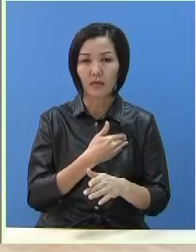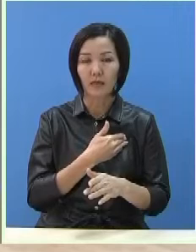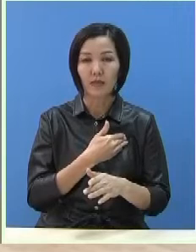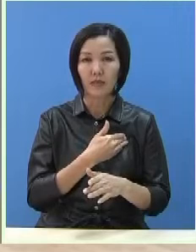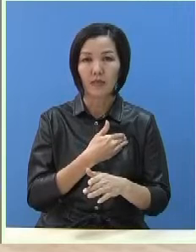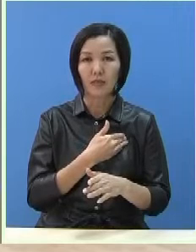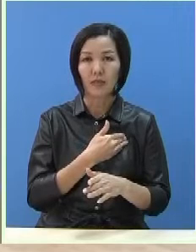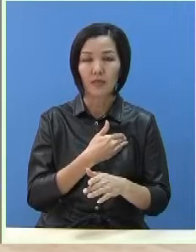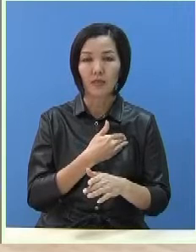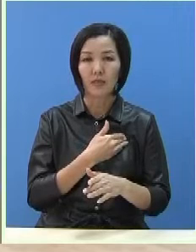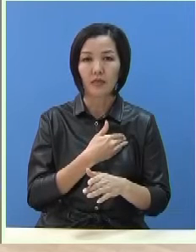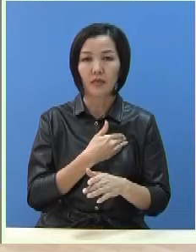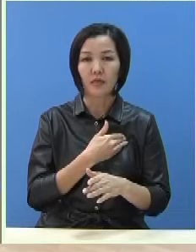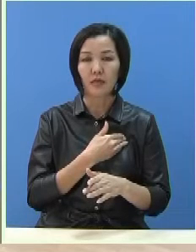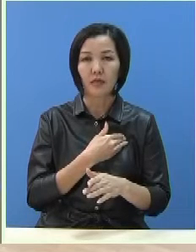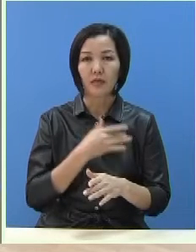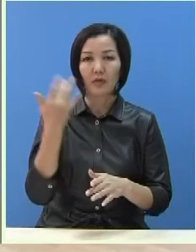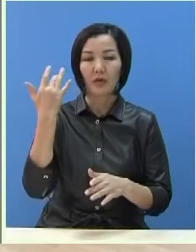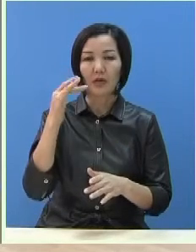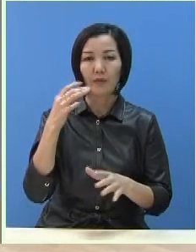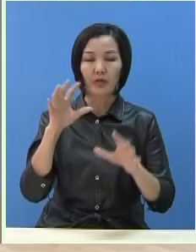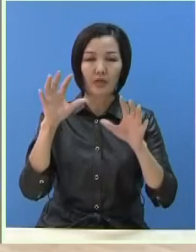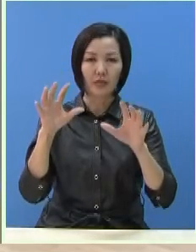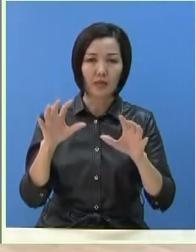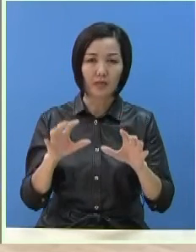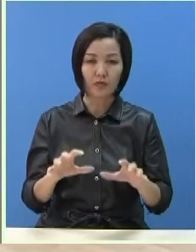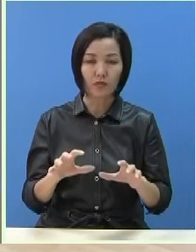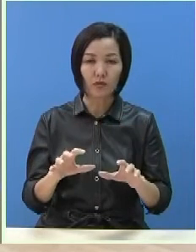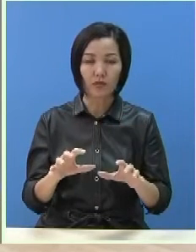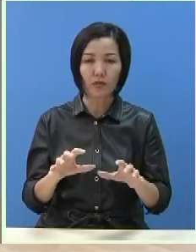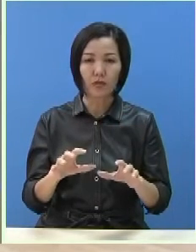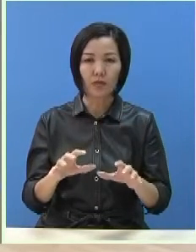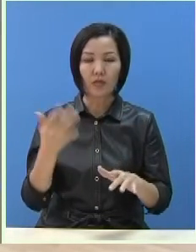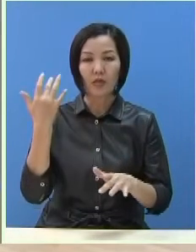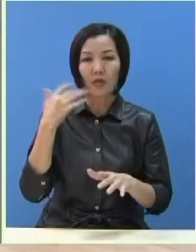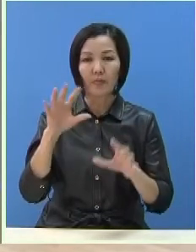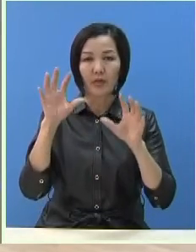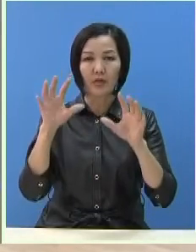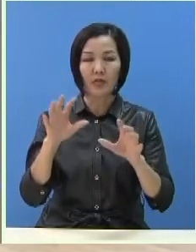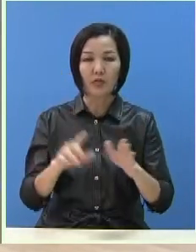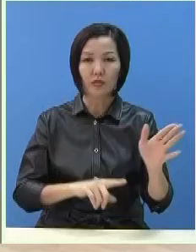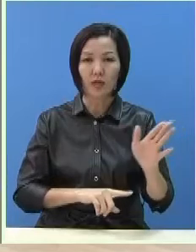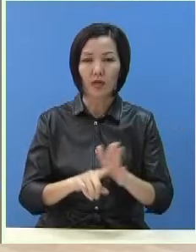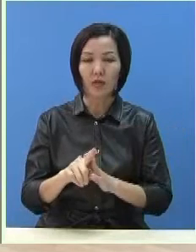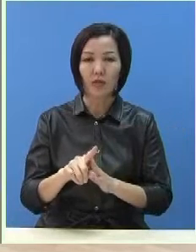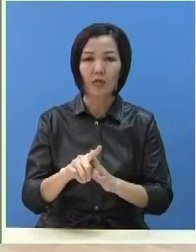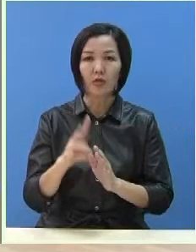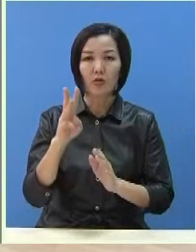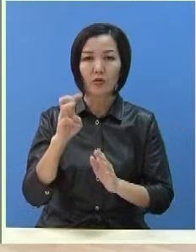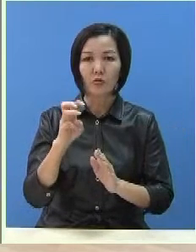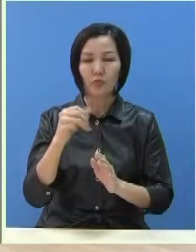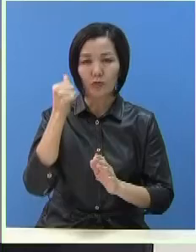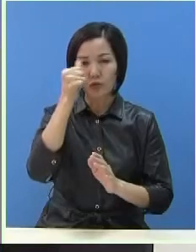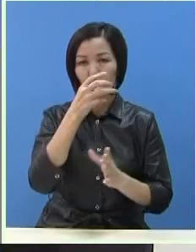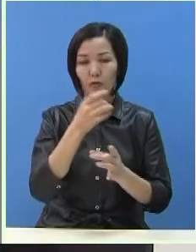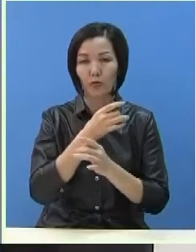ана апайымыз айтып кетті ғой, мына Американ конституциясы туралы. Америка конституция алғаннан бері міне үш жылдығын төлеп отыр